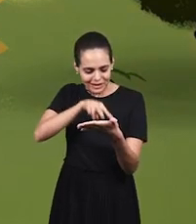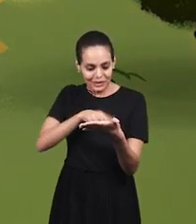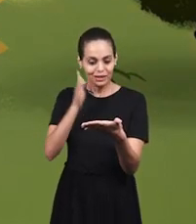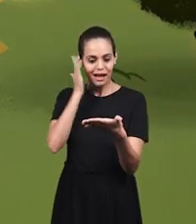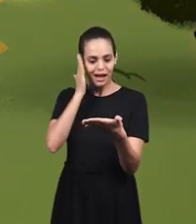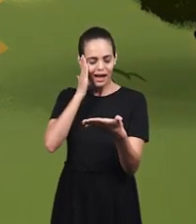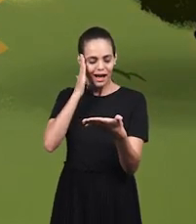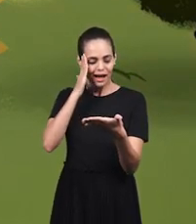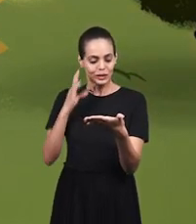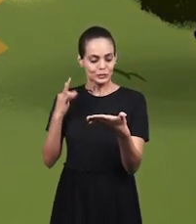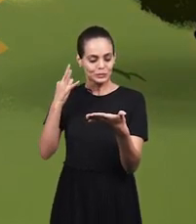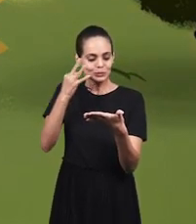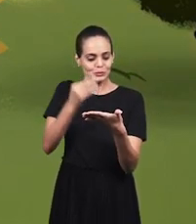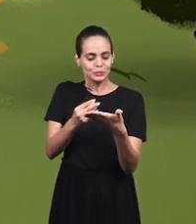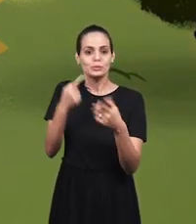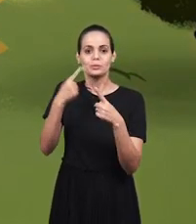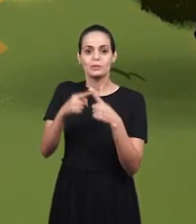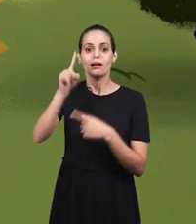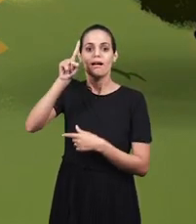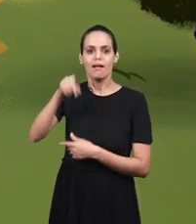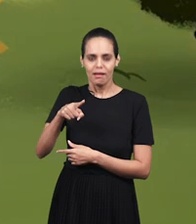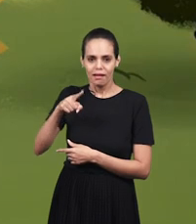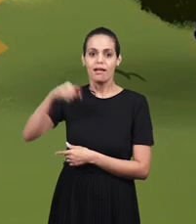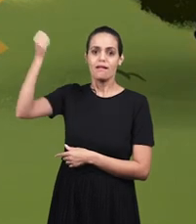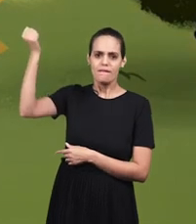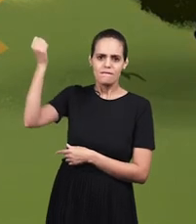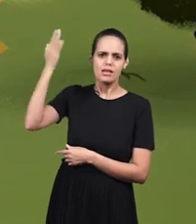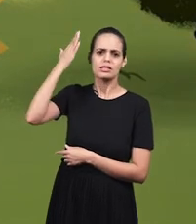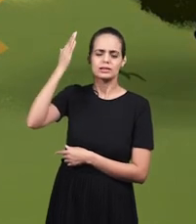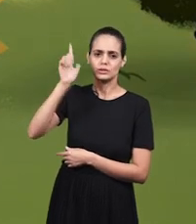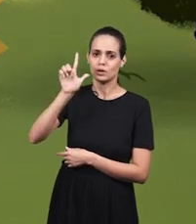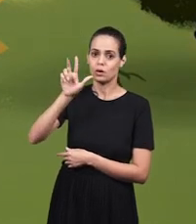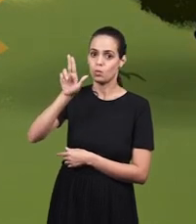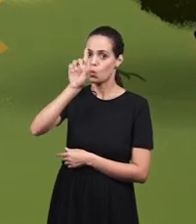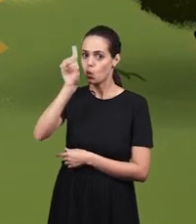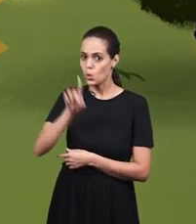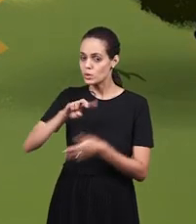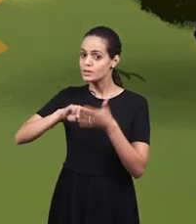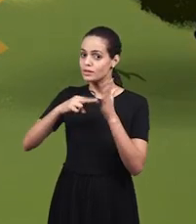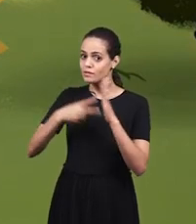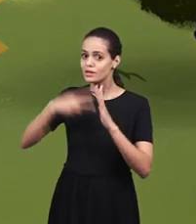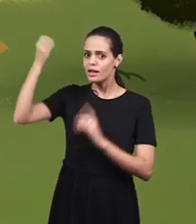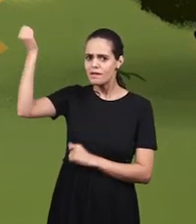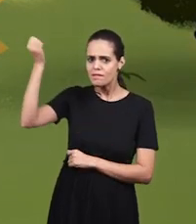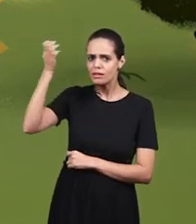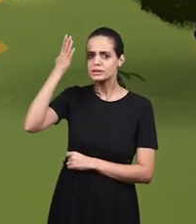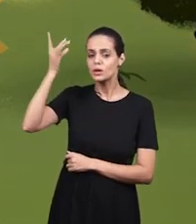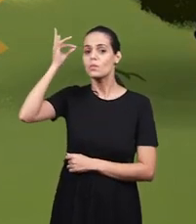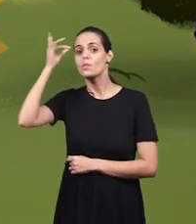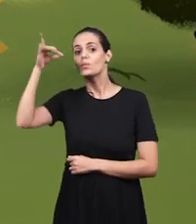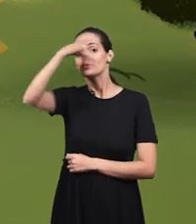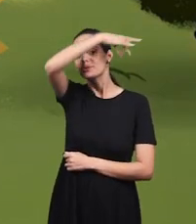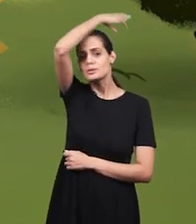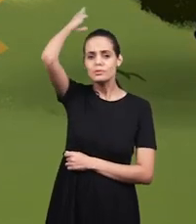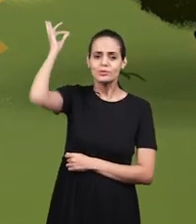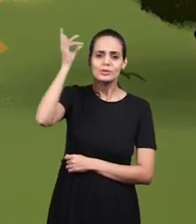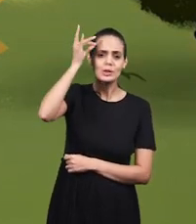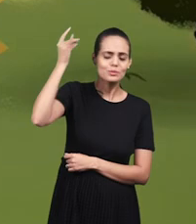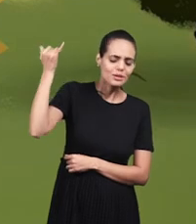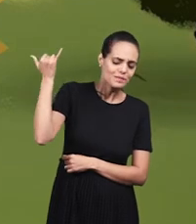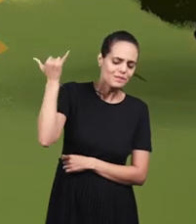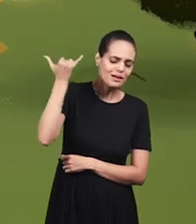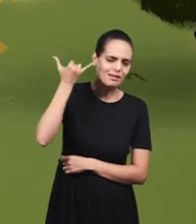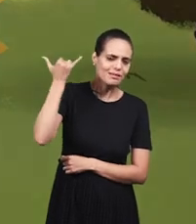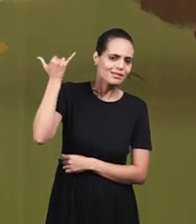понимает, потому что это просвещение из Библии, это откровение. Она читает и она понимает. Дух